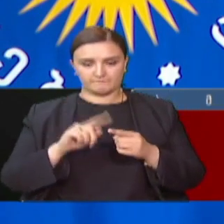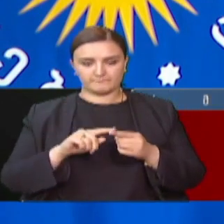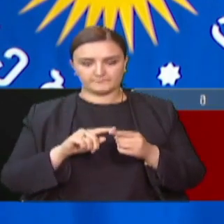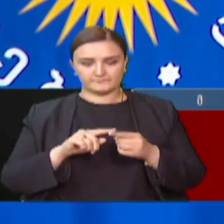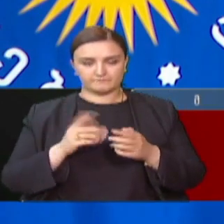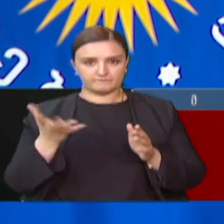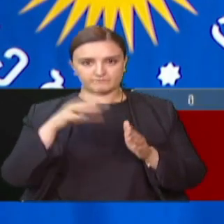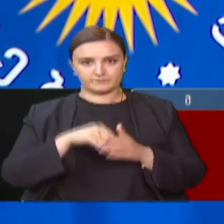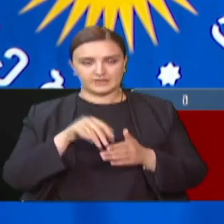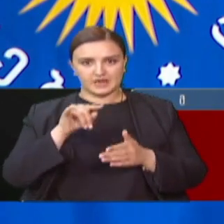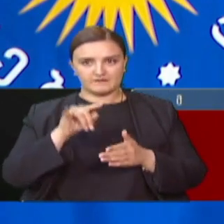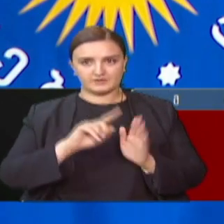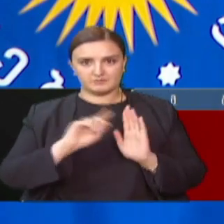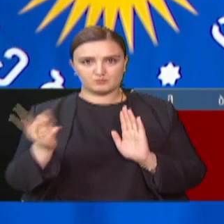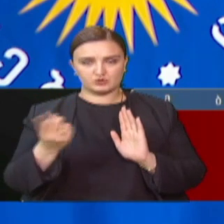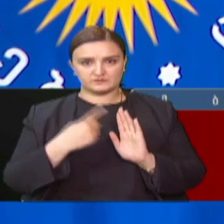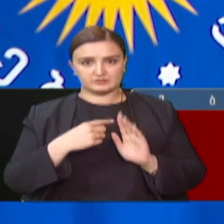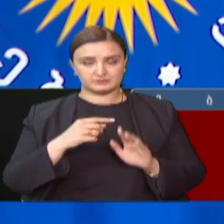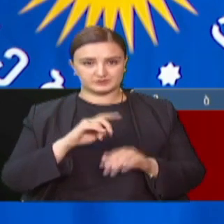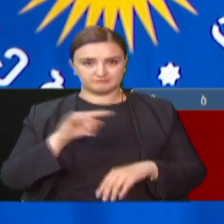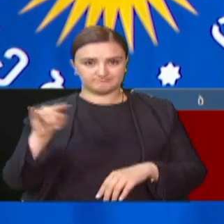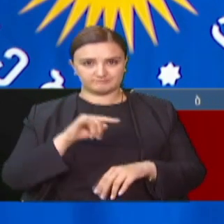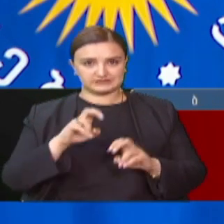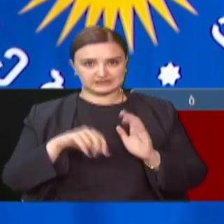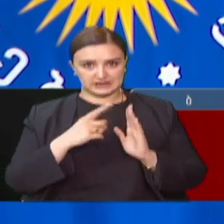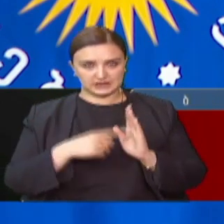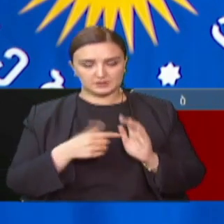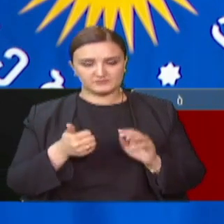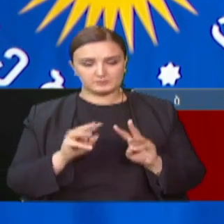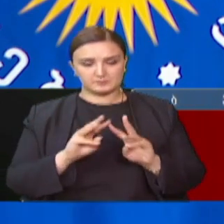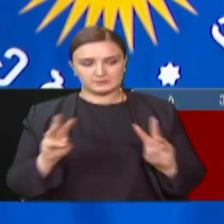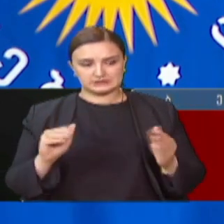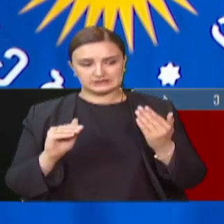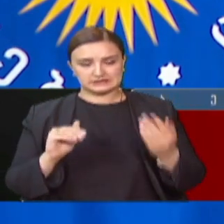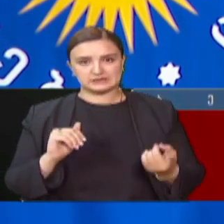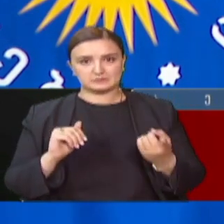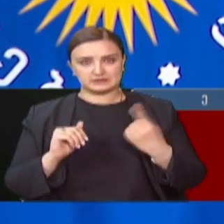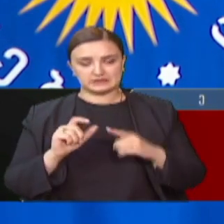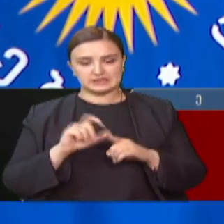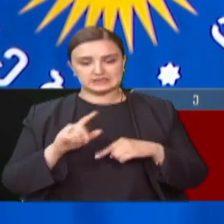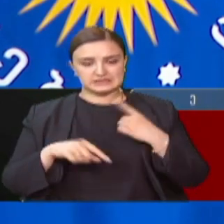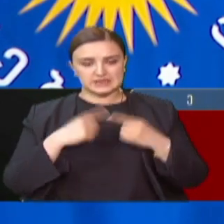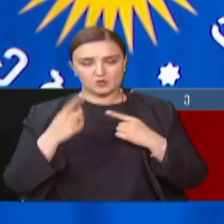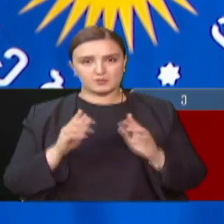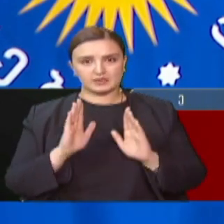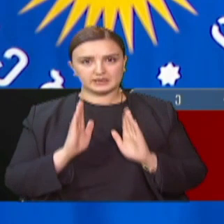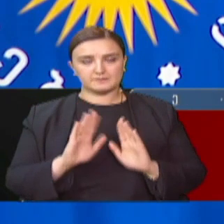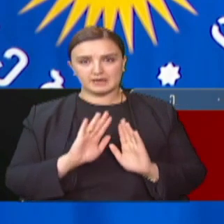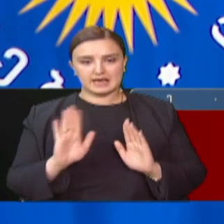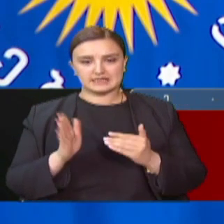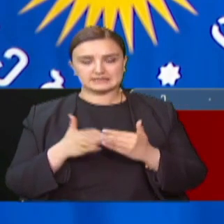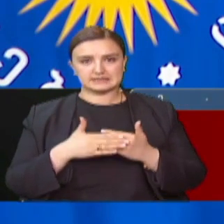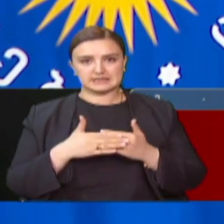რომლის გამგებლობაში შედის ამიმოსვლების საკითხი ერთის ხრევ, ასევე პრემიერ-მინისტრის მხრიდან, რომ აქ საუბარი იქნება მხოლოდ